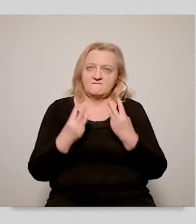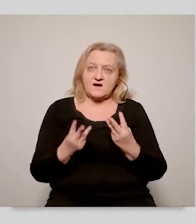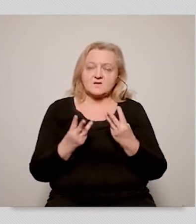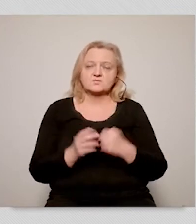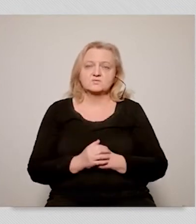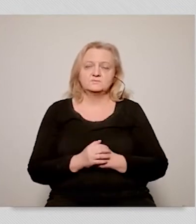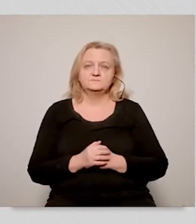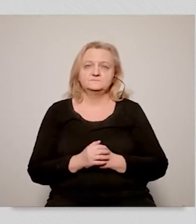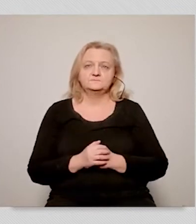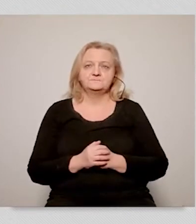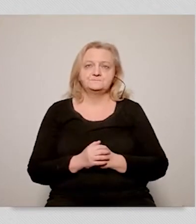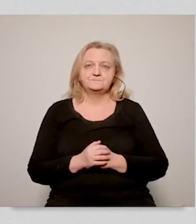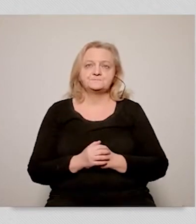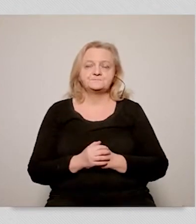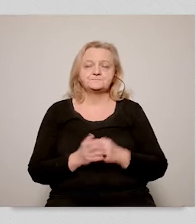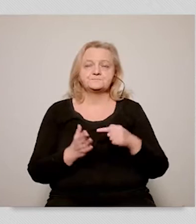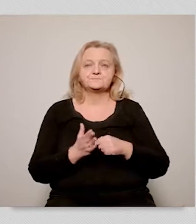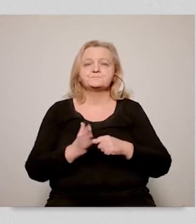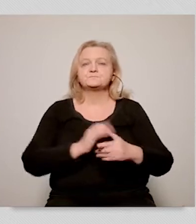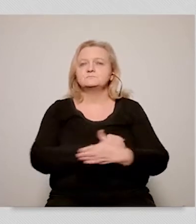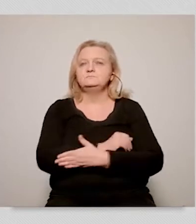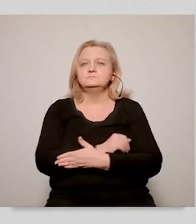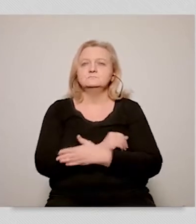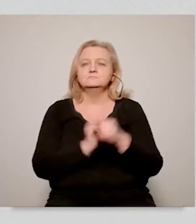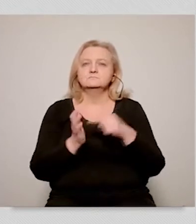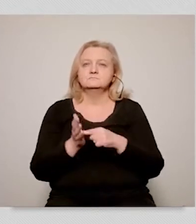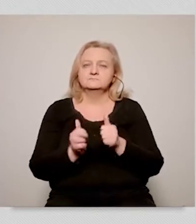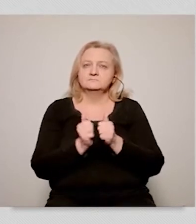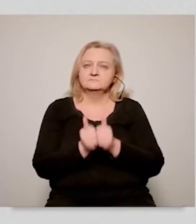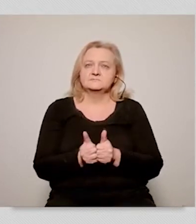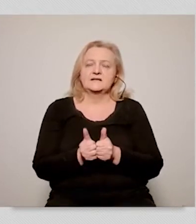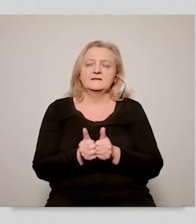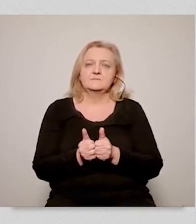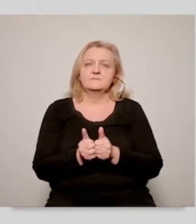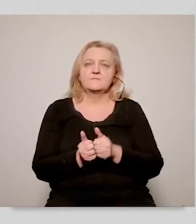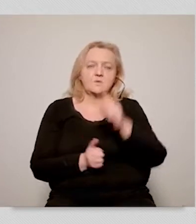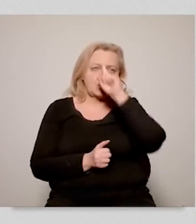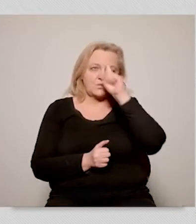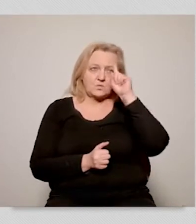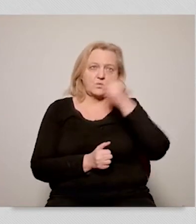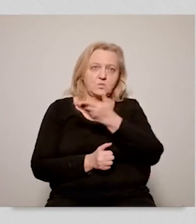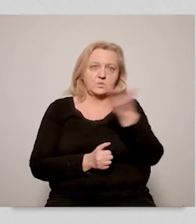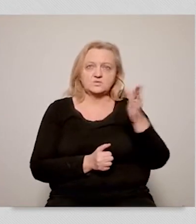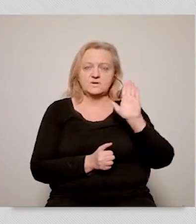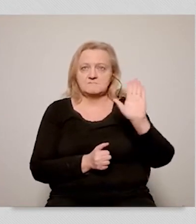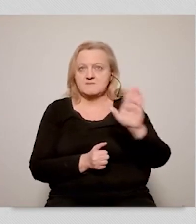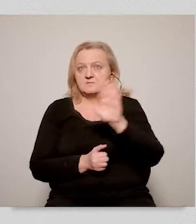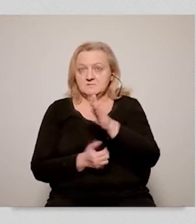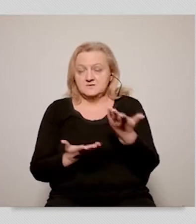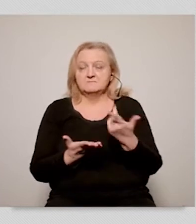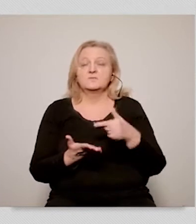widzenia tego fundamentalnego zadania, jakie ma ludzkość dzisiaj, to znaczy powstrzymania